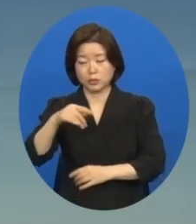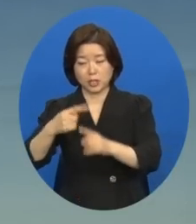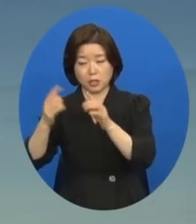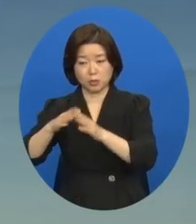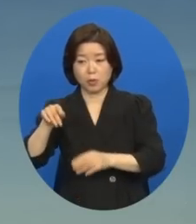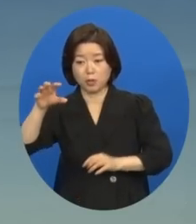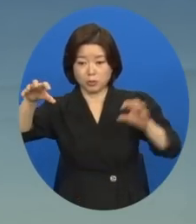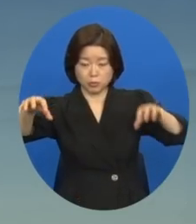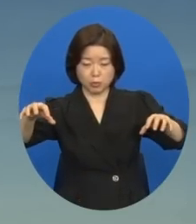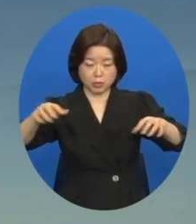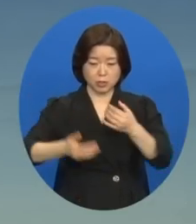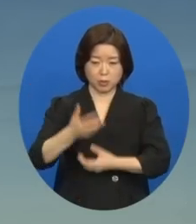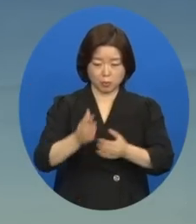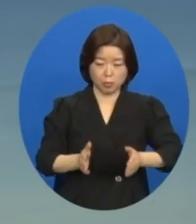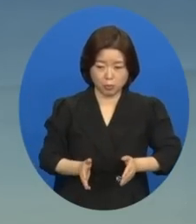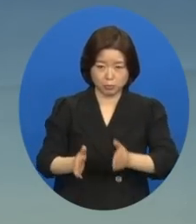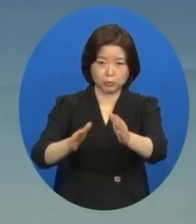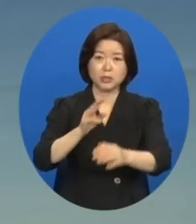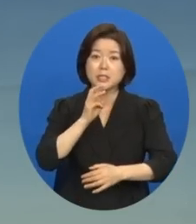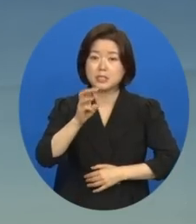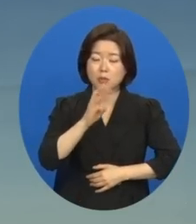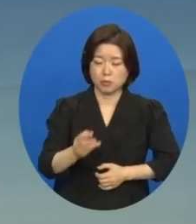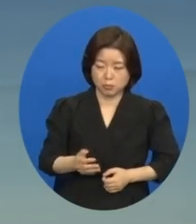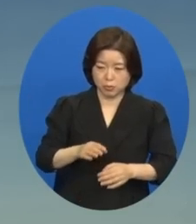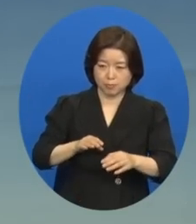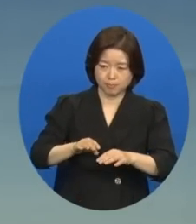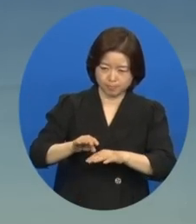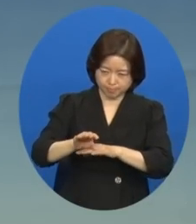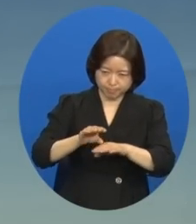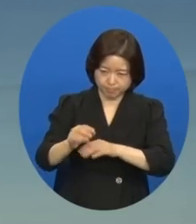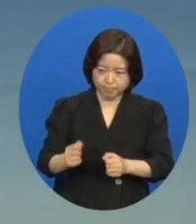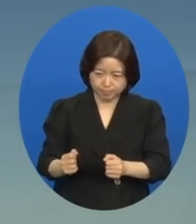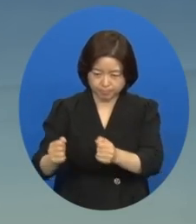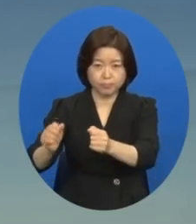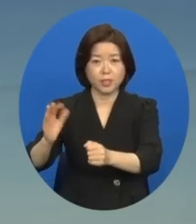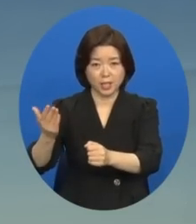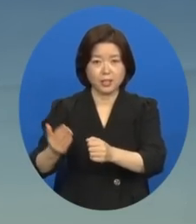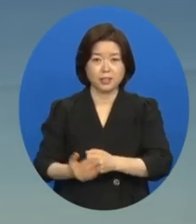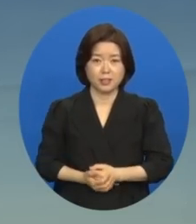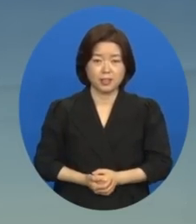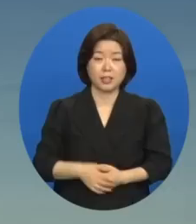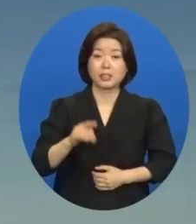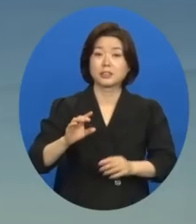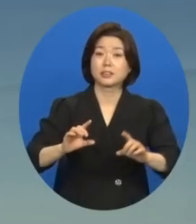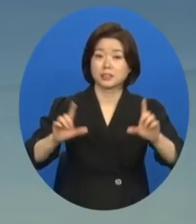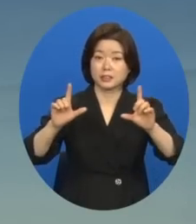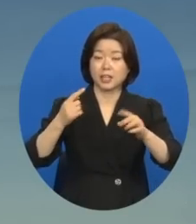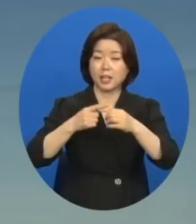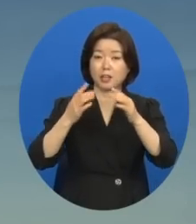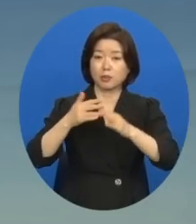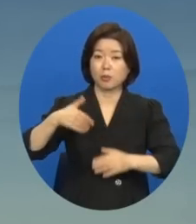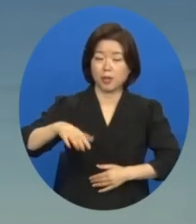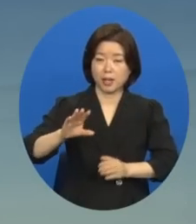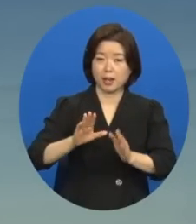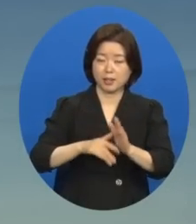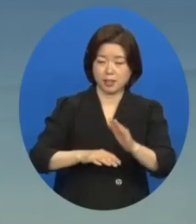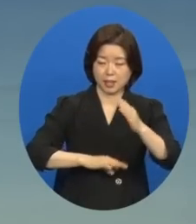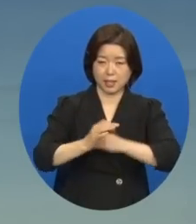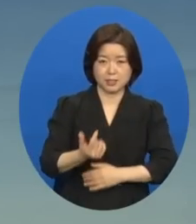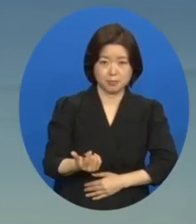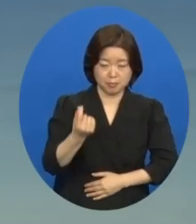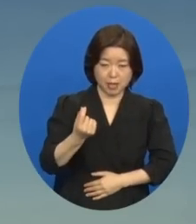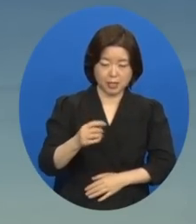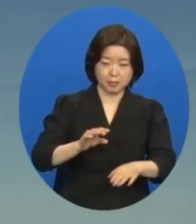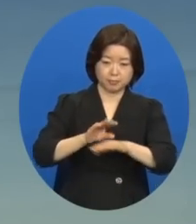교회까지는 고속도로를 타고 한 30분 이상 달려야 하는 거리였습니다. 근데 그날도 교회를 가기 위해서 아침에 일찍 차를